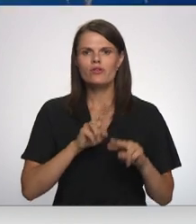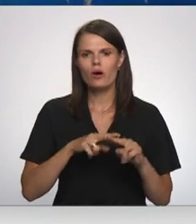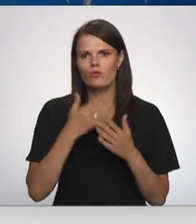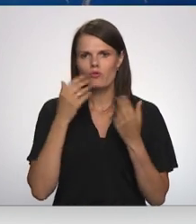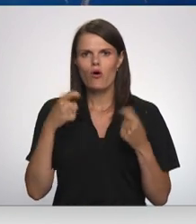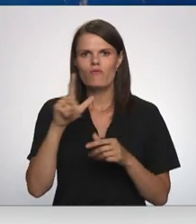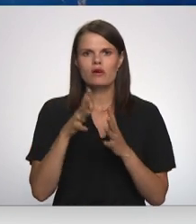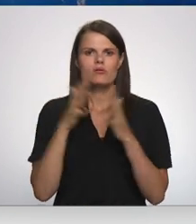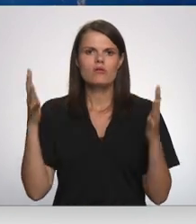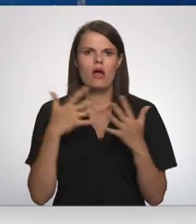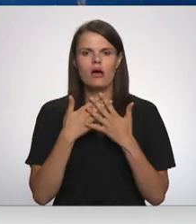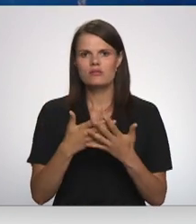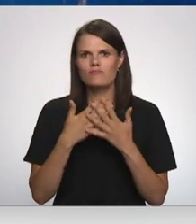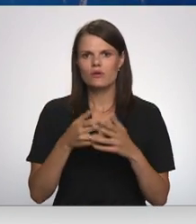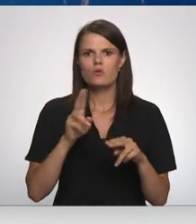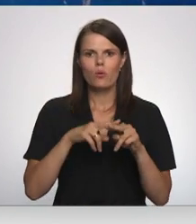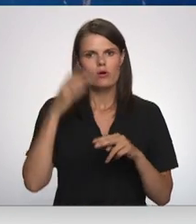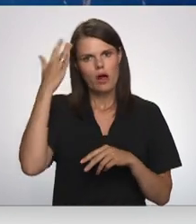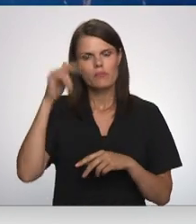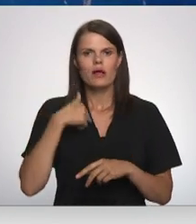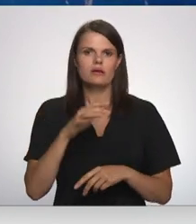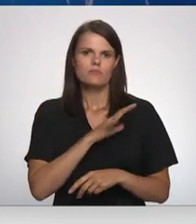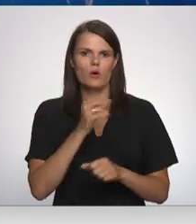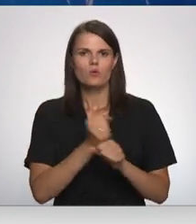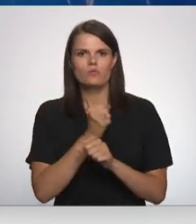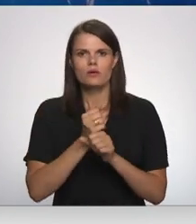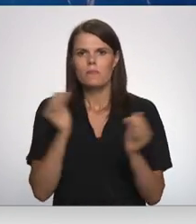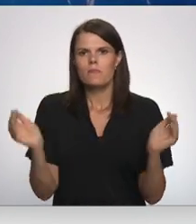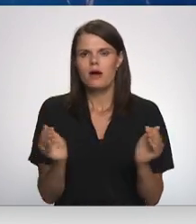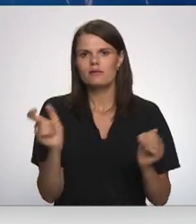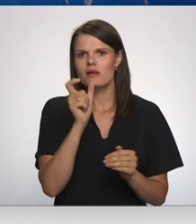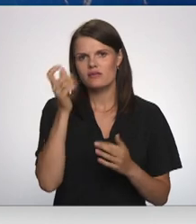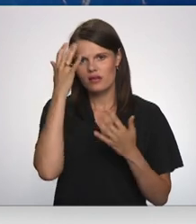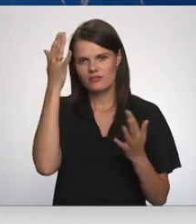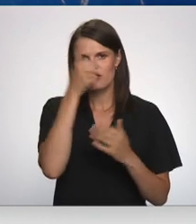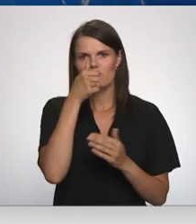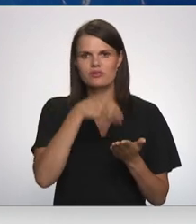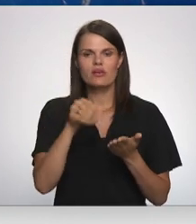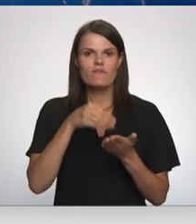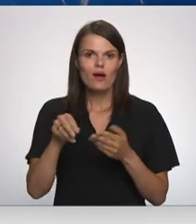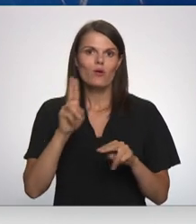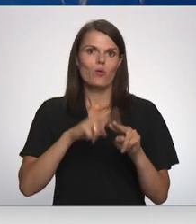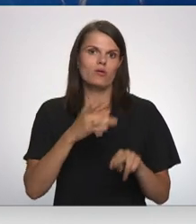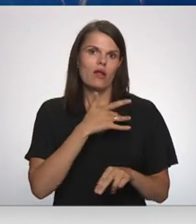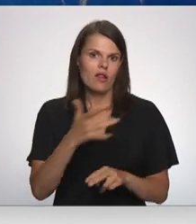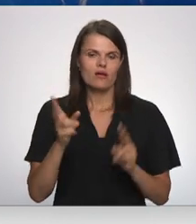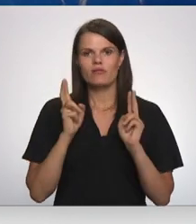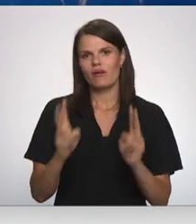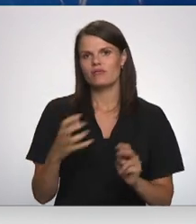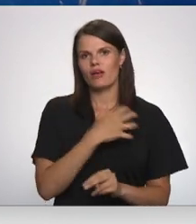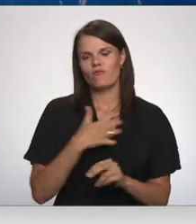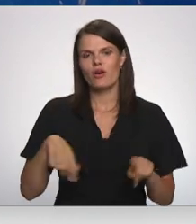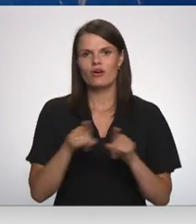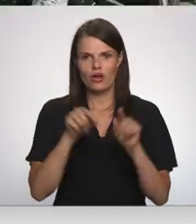zvejniecība. Par cik Amerikā es jau biju uztaisījis tās mazākas zilās cerības ivēnas, tad likās, ka vajag ievest arī